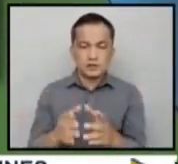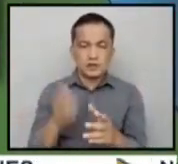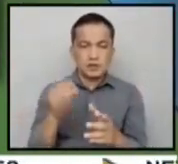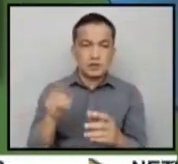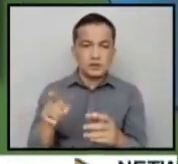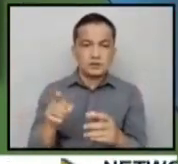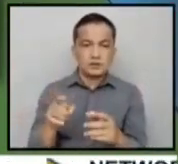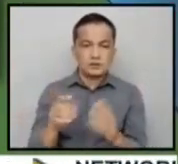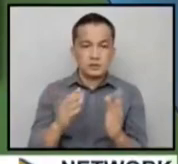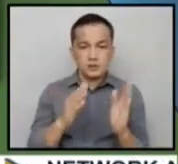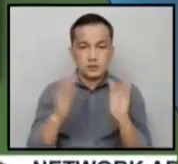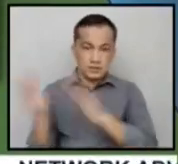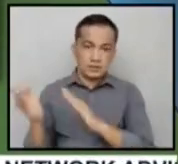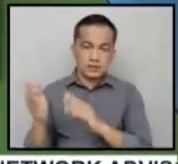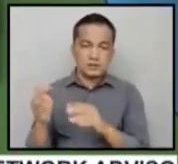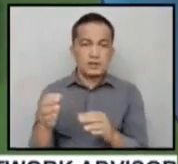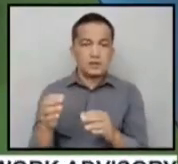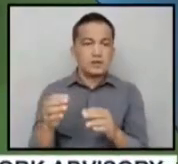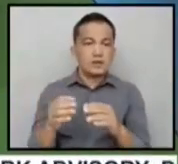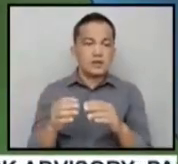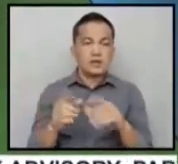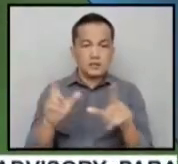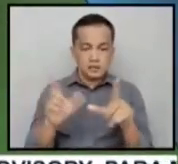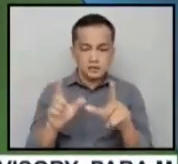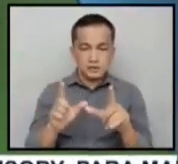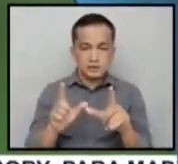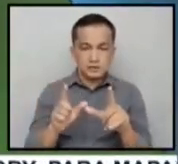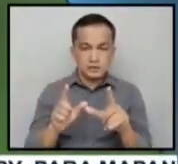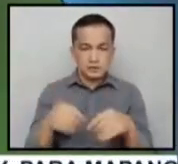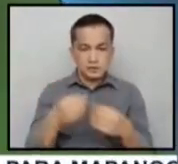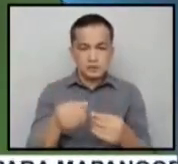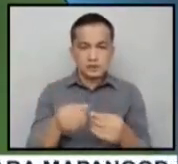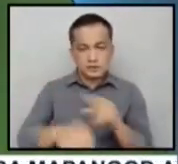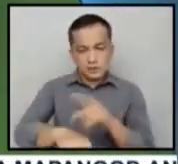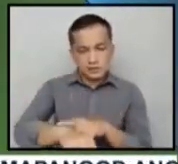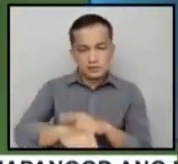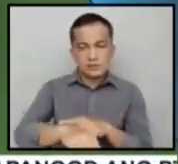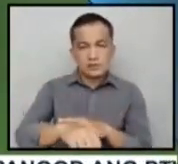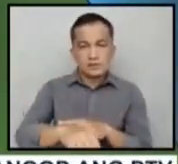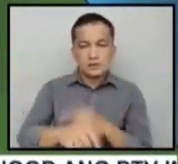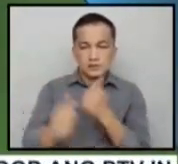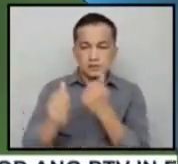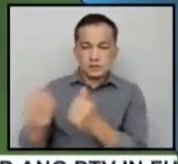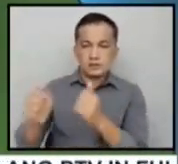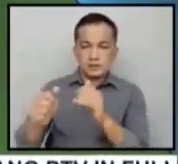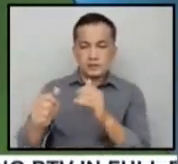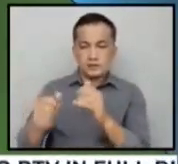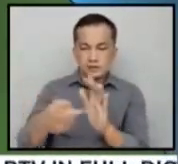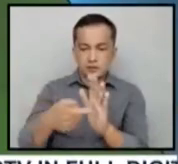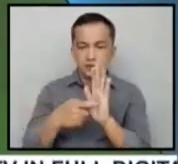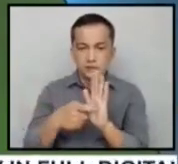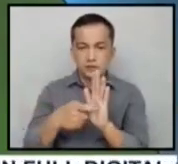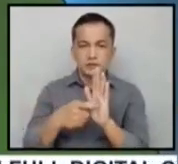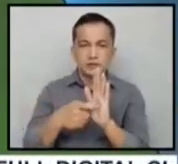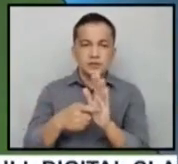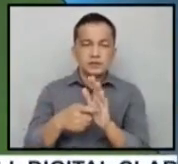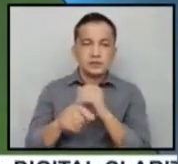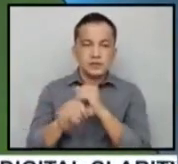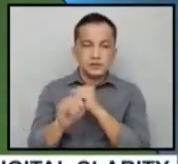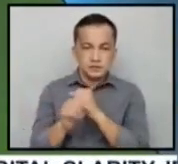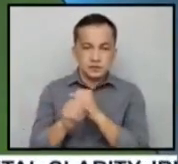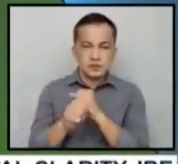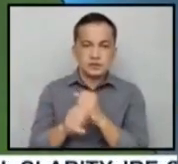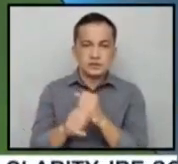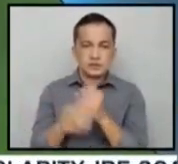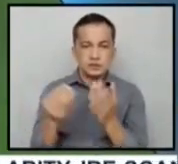ang kanilang prangkisa para bigyan sila ng sapat na panahon na makasunod sa requirements para sa jeepney modernization program.